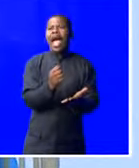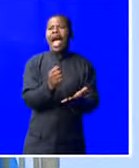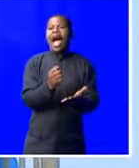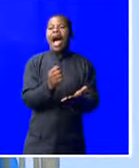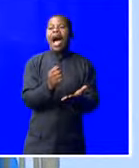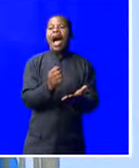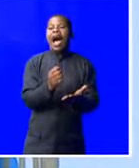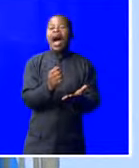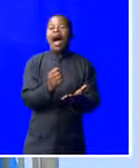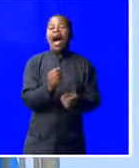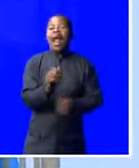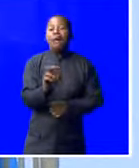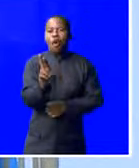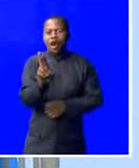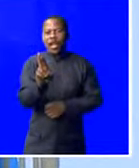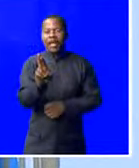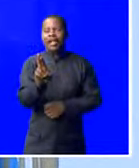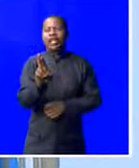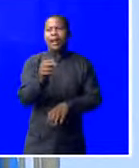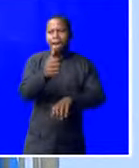nasemahhovisini abobabe bo-RA